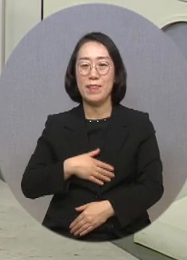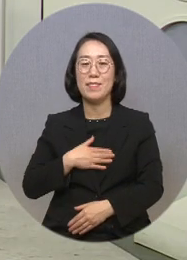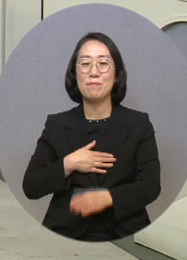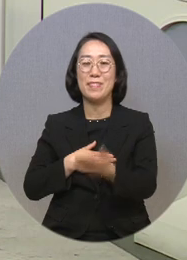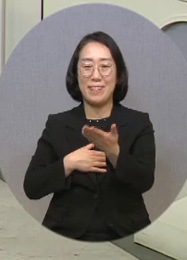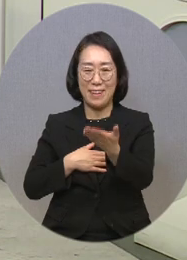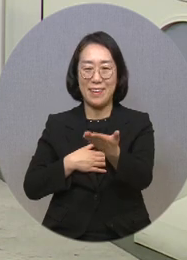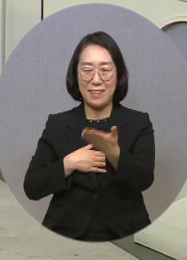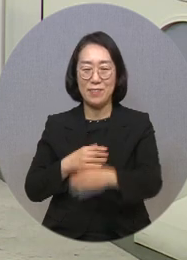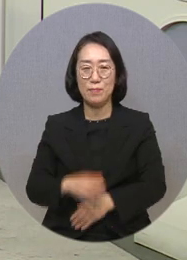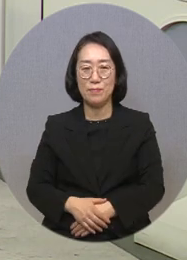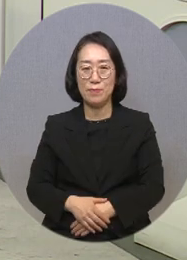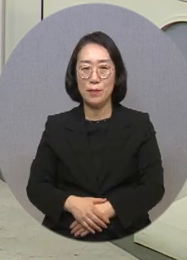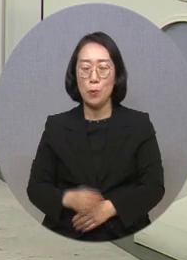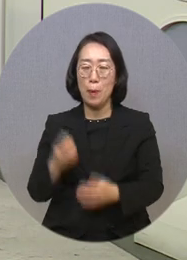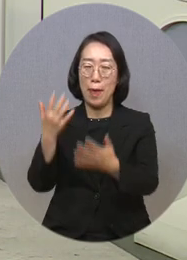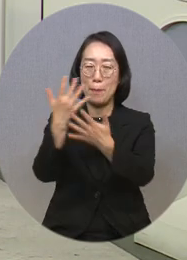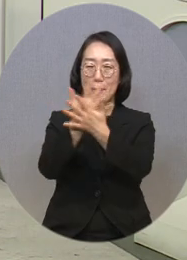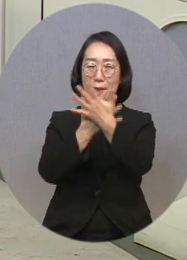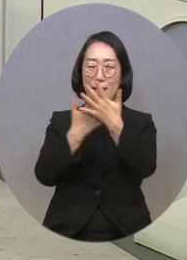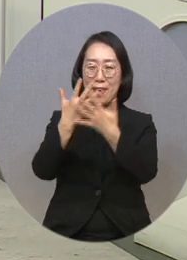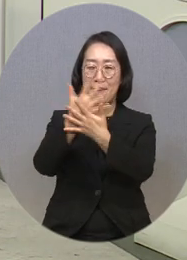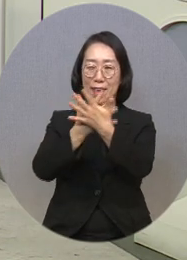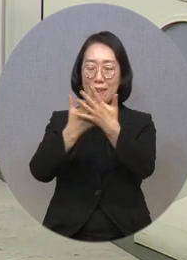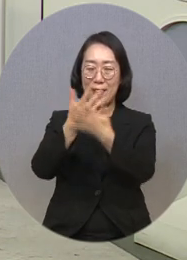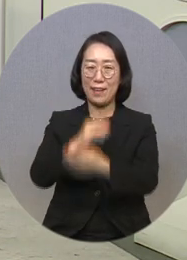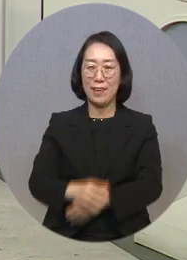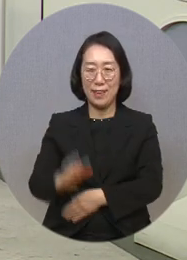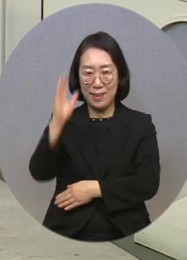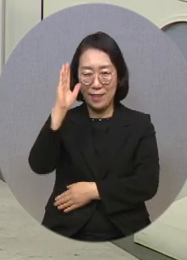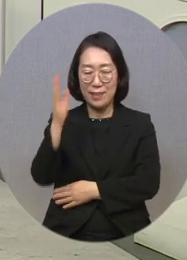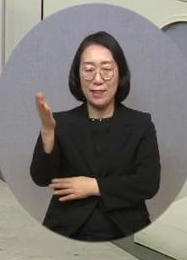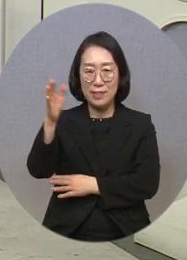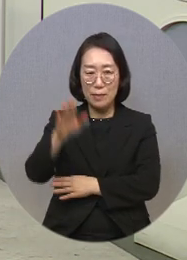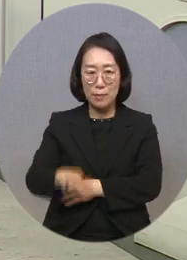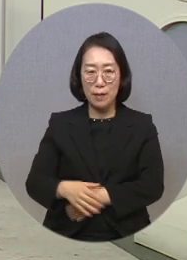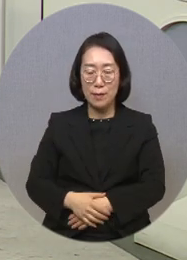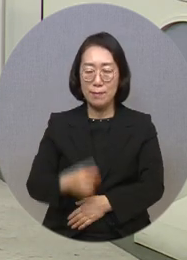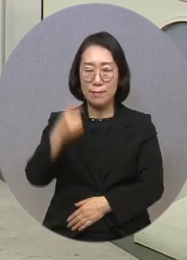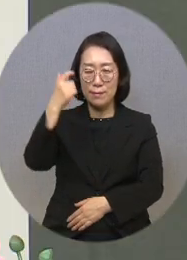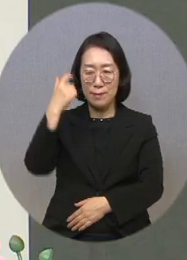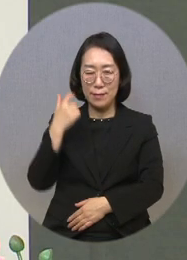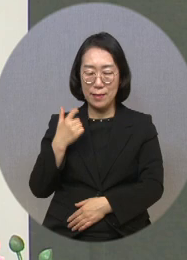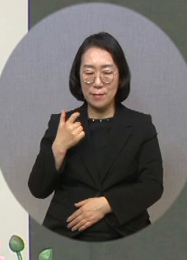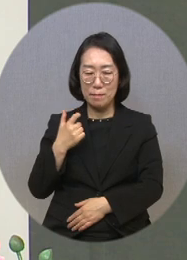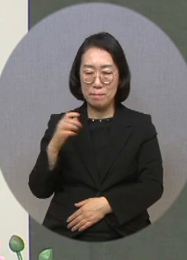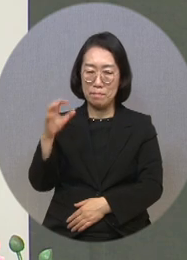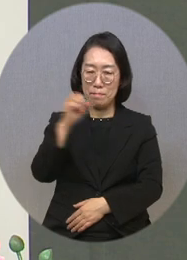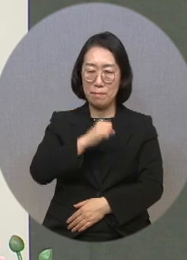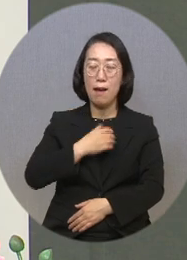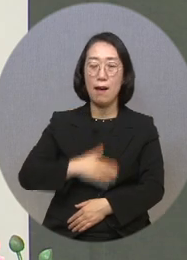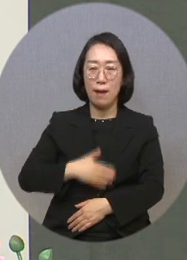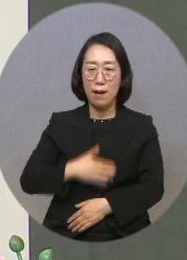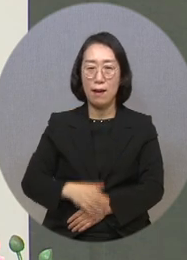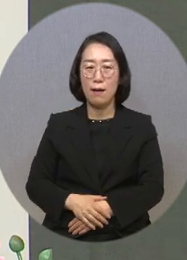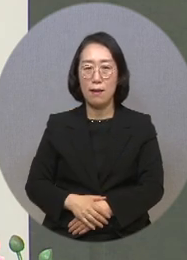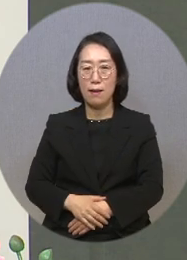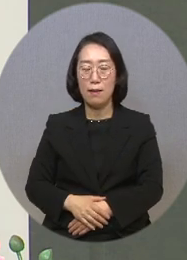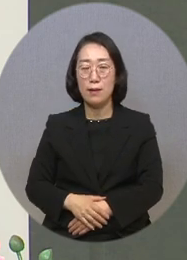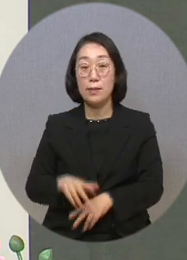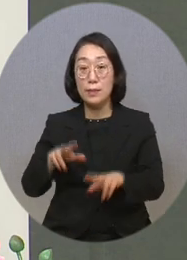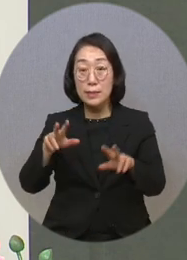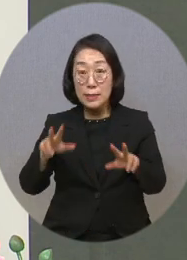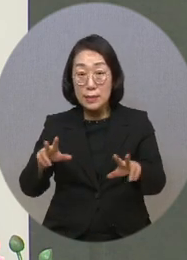알겠습니다. 뭐 네. 그 애매모호하게 지금 말씀을 하시지만은 네. 감은 오네요. 네. 그런데 네. 우리나라의